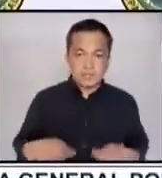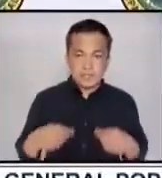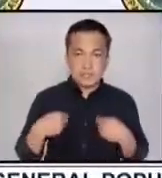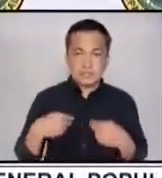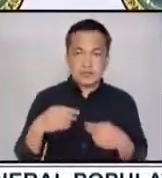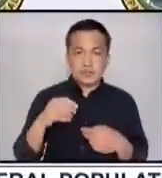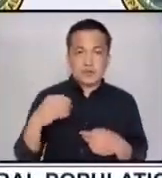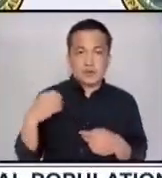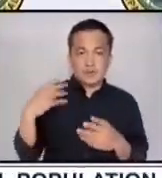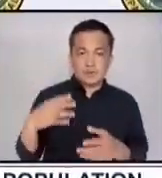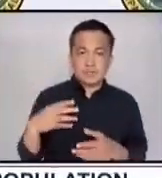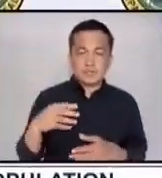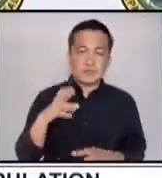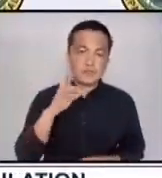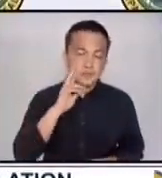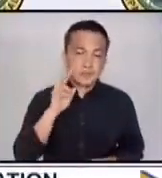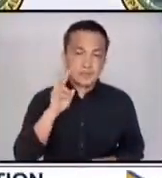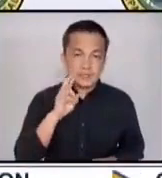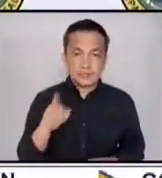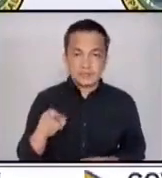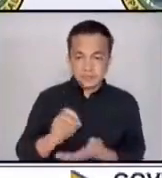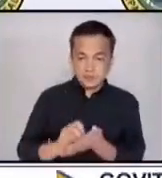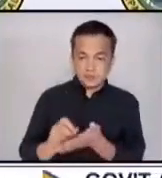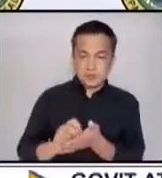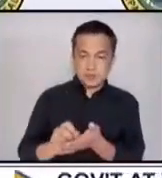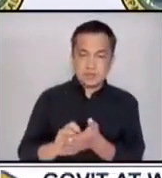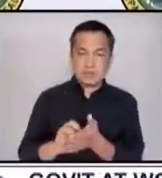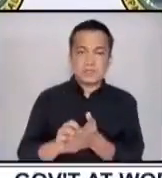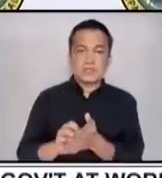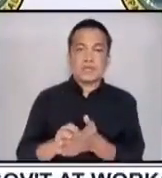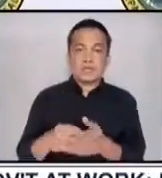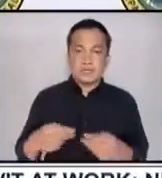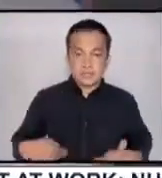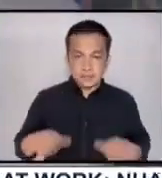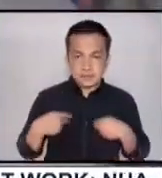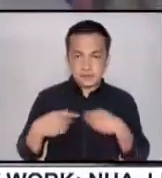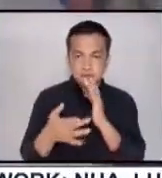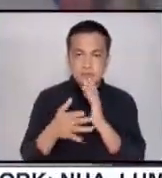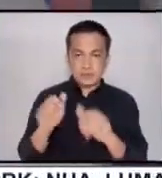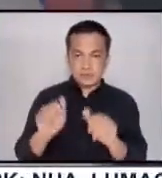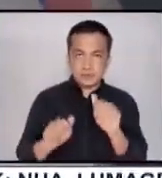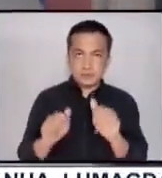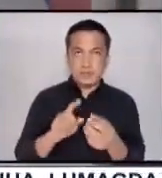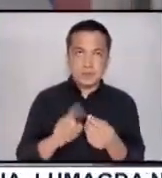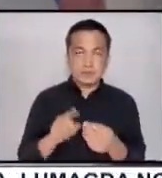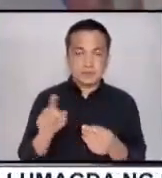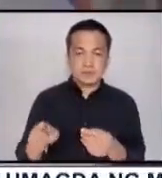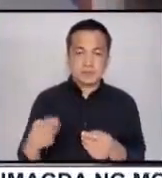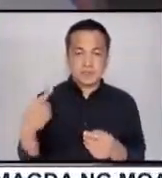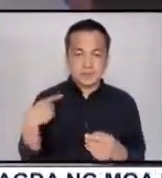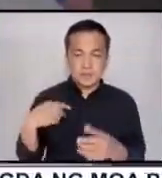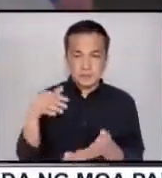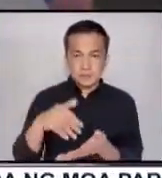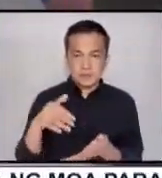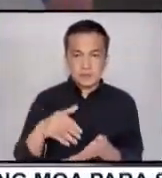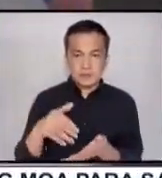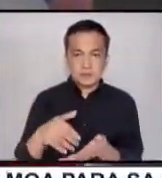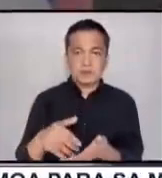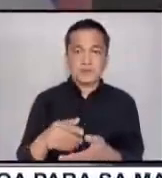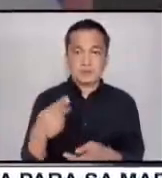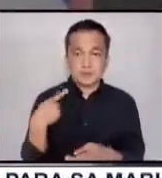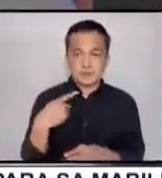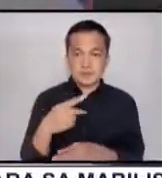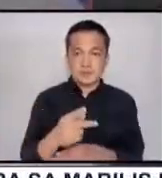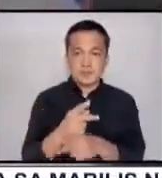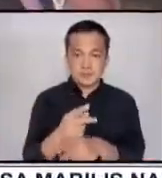Rosario Vergere, sumulat na sila sa Health Technology Assessment Council tungkol dito. May mga pag-aaral rin aniya na may proteksyong na ibibigay